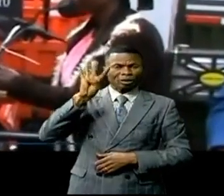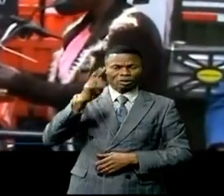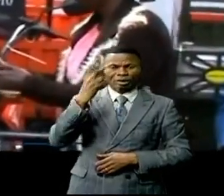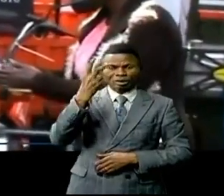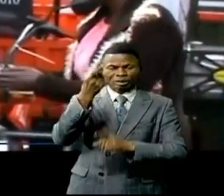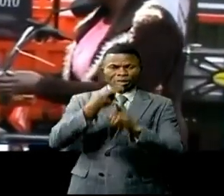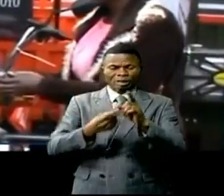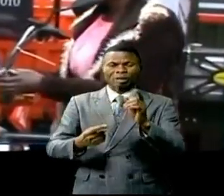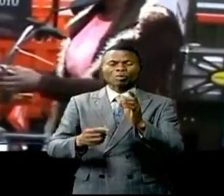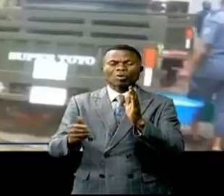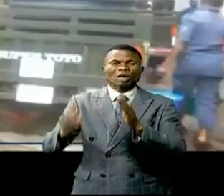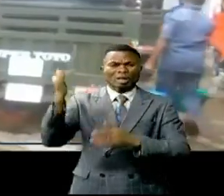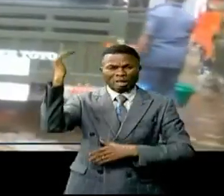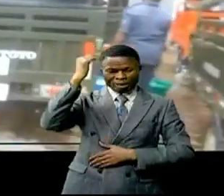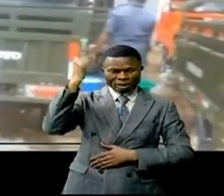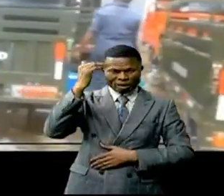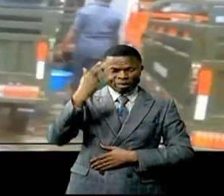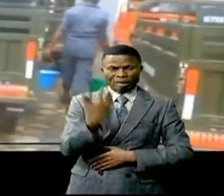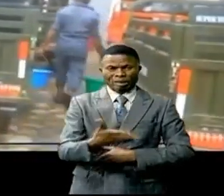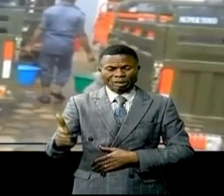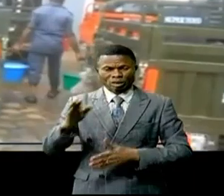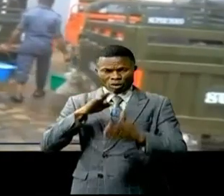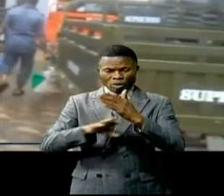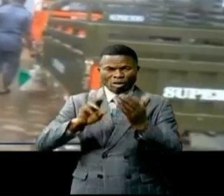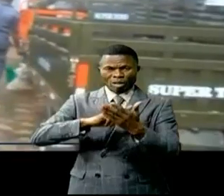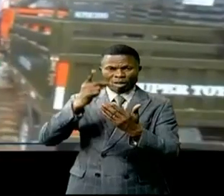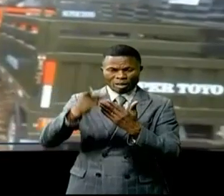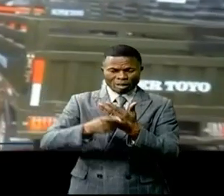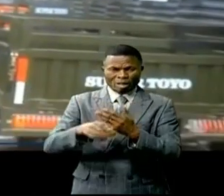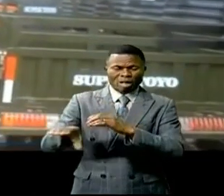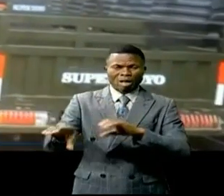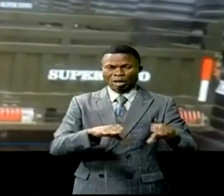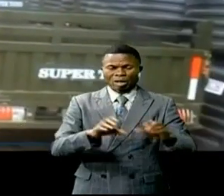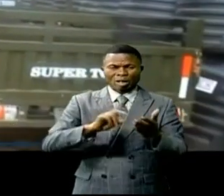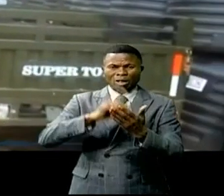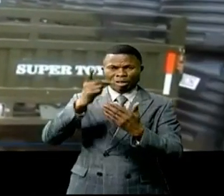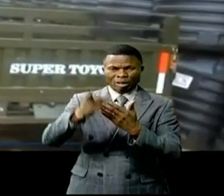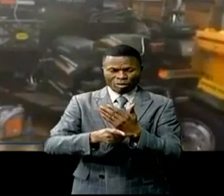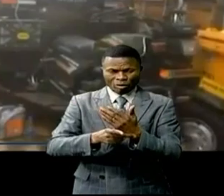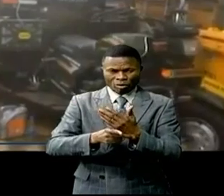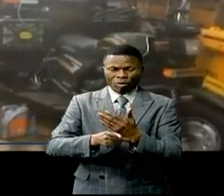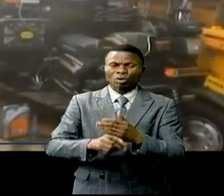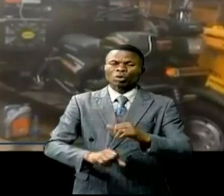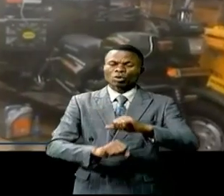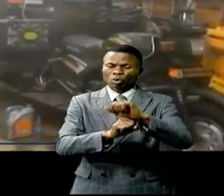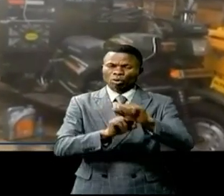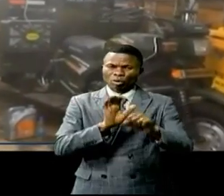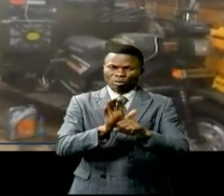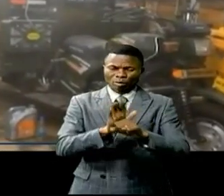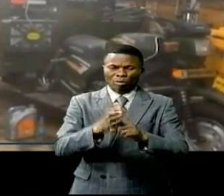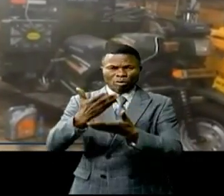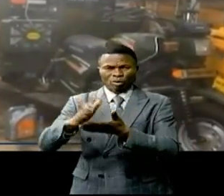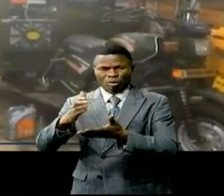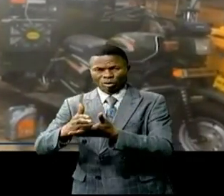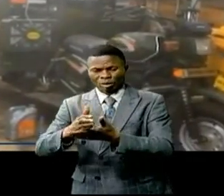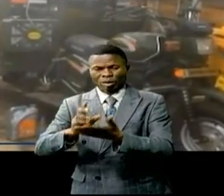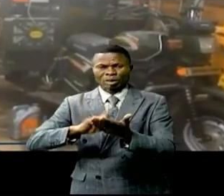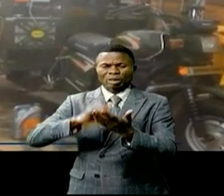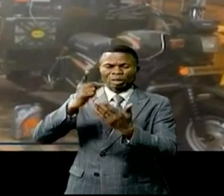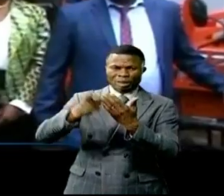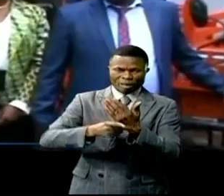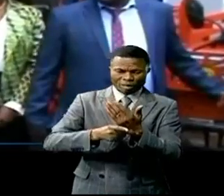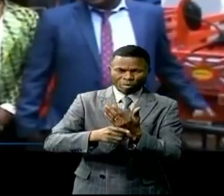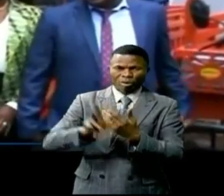20 tricycles. Une dotation qui entre dans le cadre de la mise en œuvre du programme de subvention à coût partagé des sous-projets du